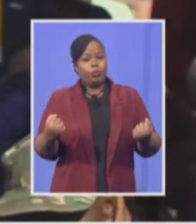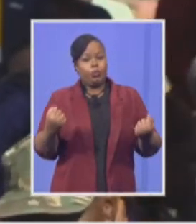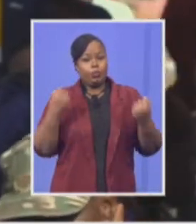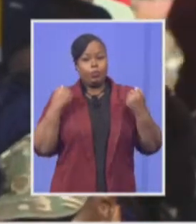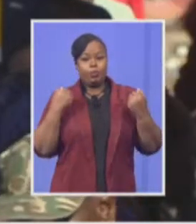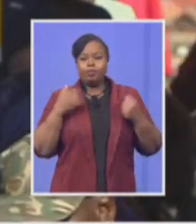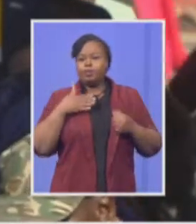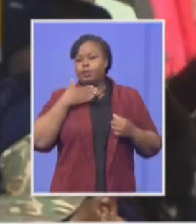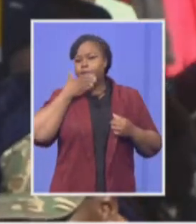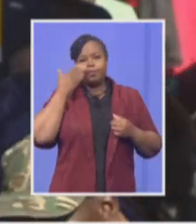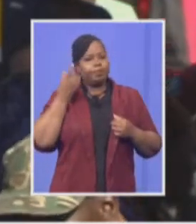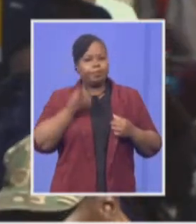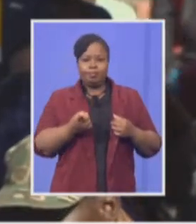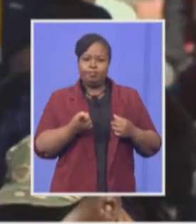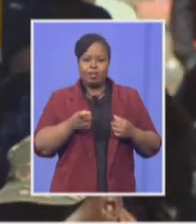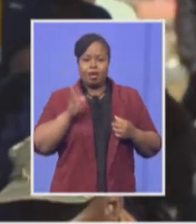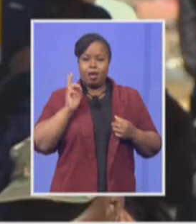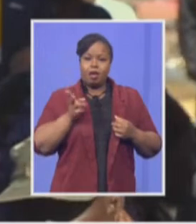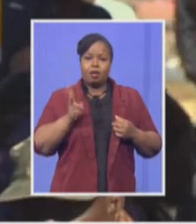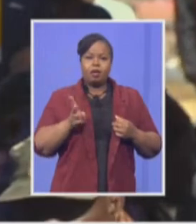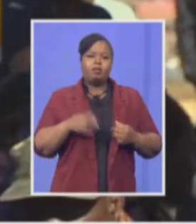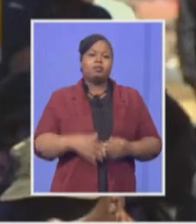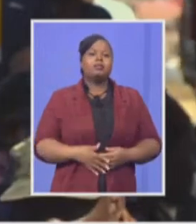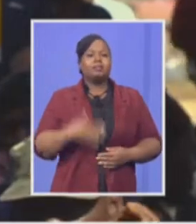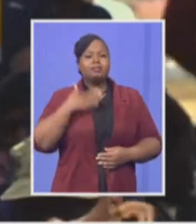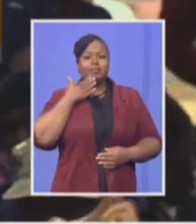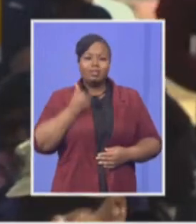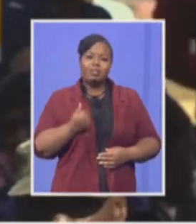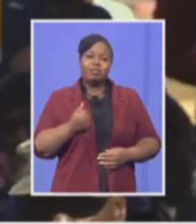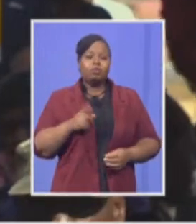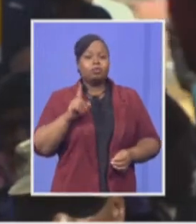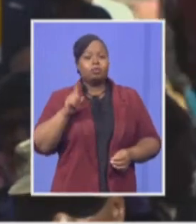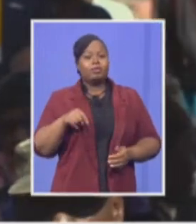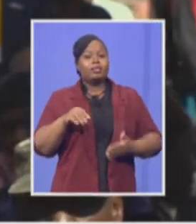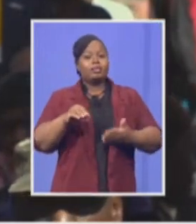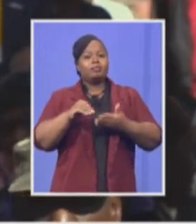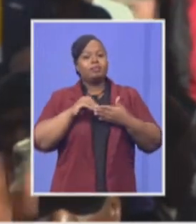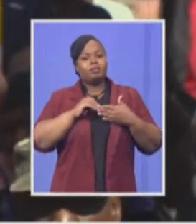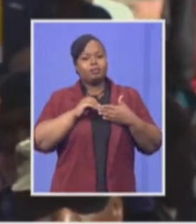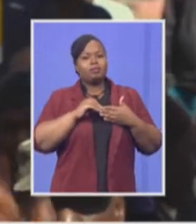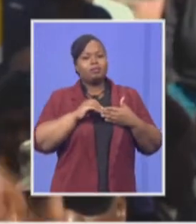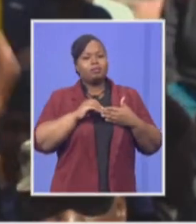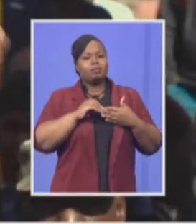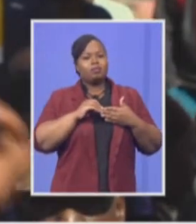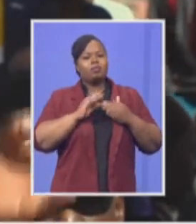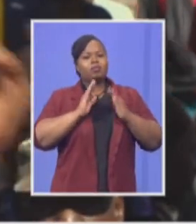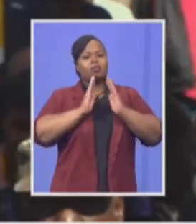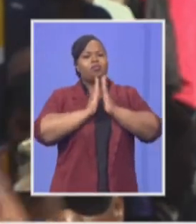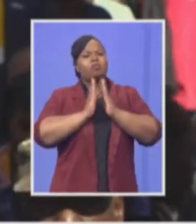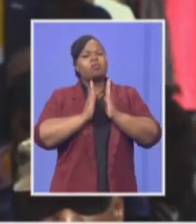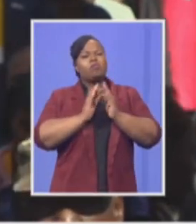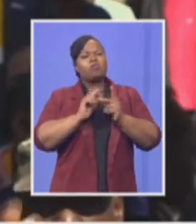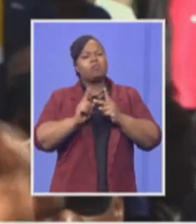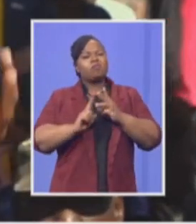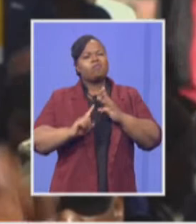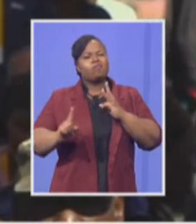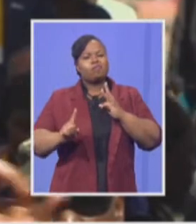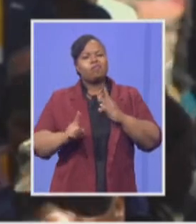awekho and futhi siyacela ukuthi ke futhi nisinyathele nkonzo ezidila